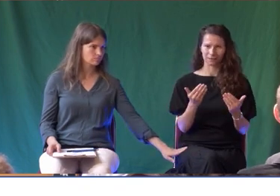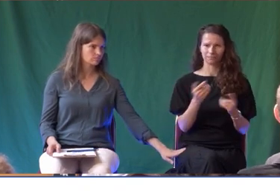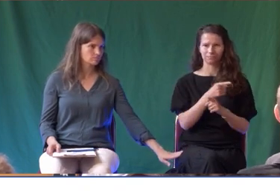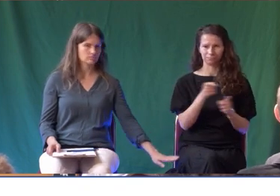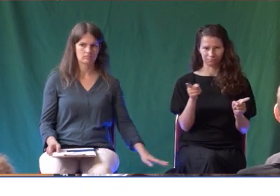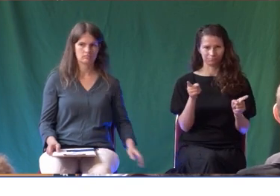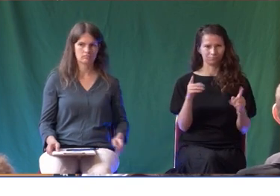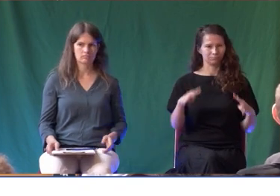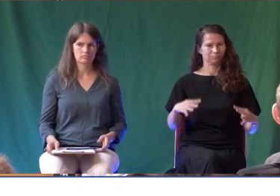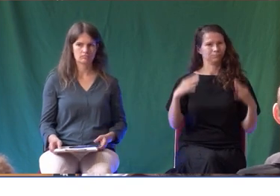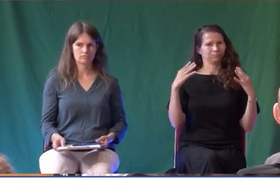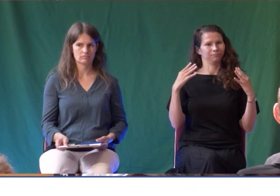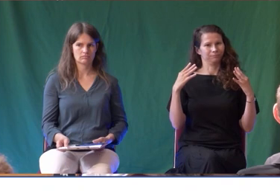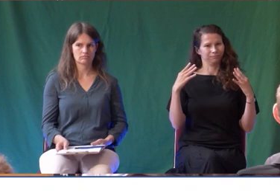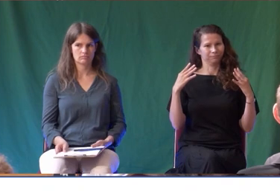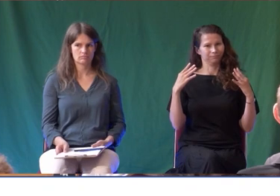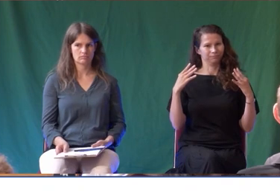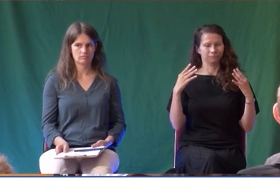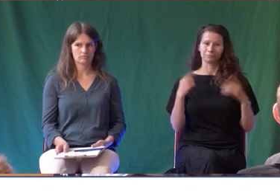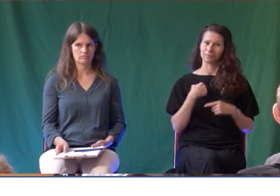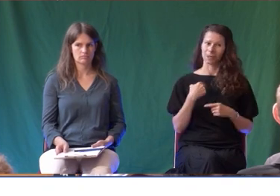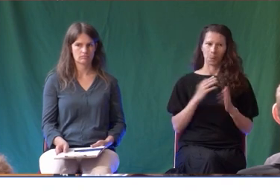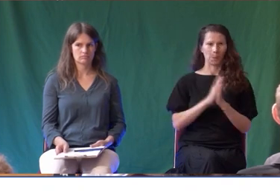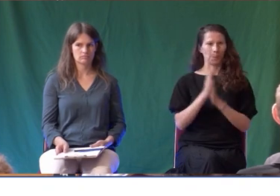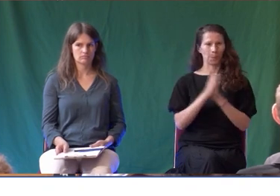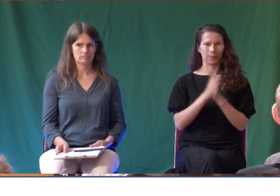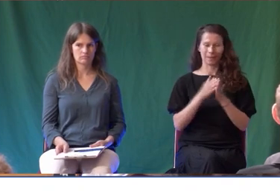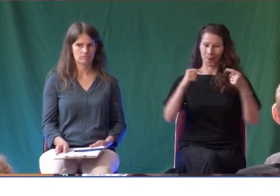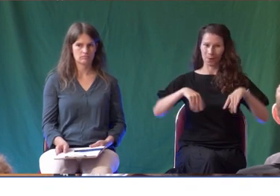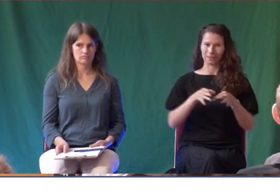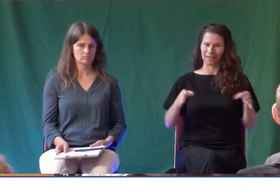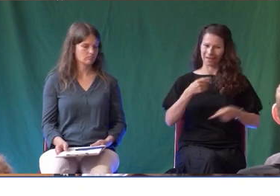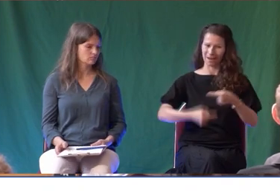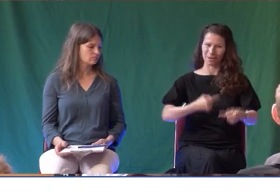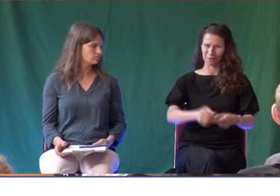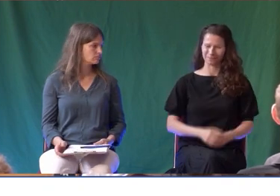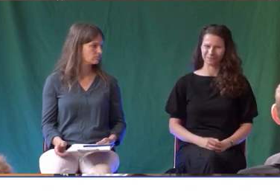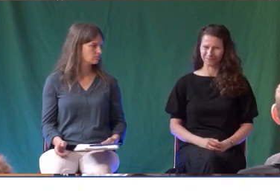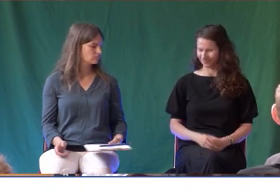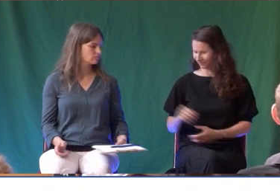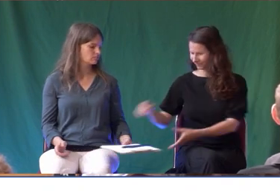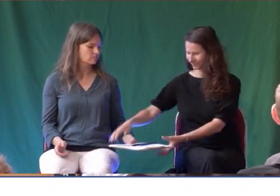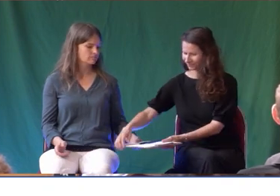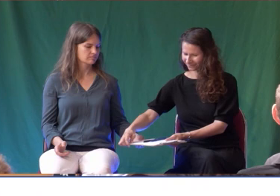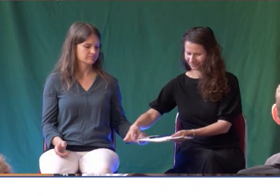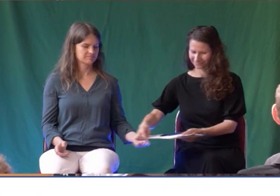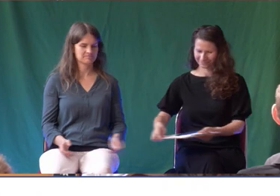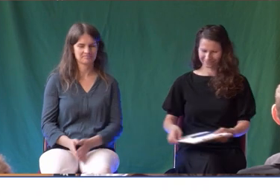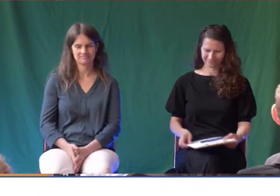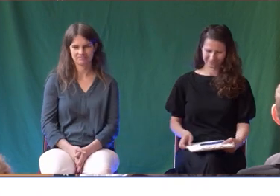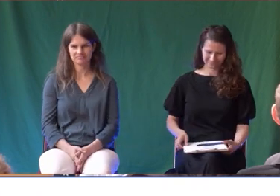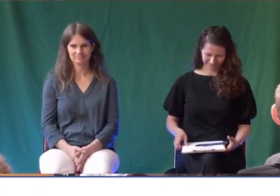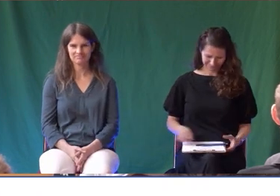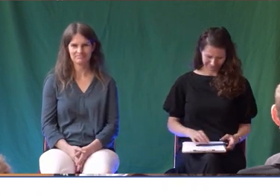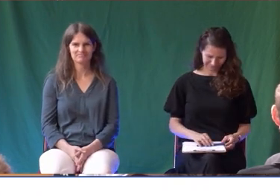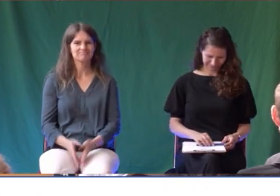das sieht mir zugehört haben ich bin sehr gespannt auf den heutigen Tag ja herzlichen Dank auch an